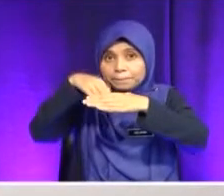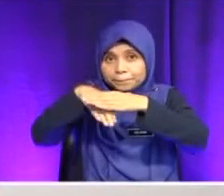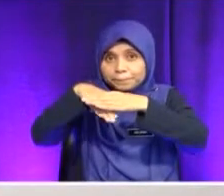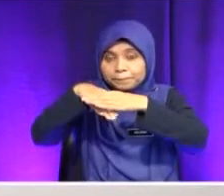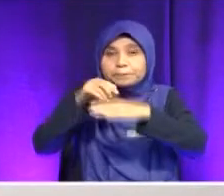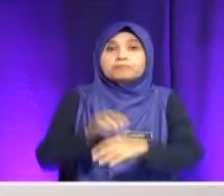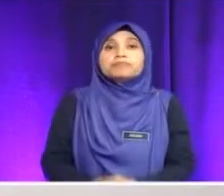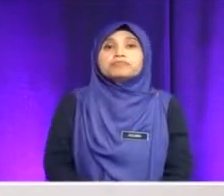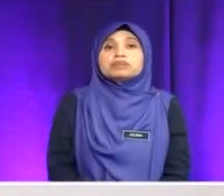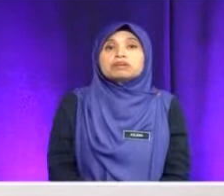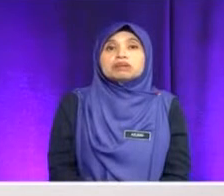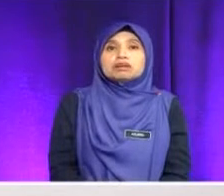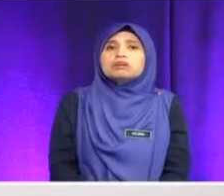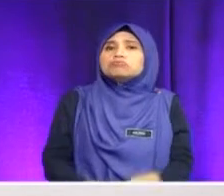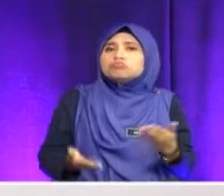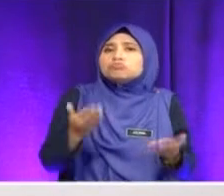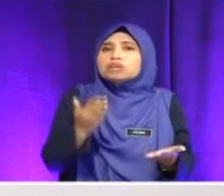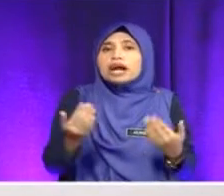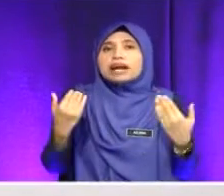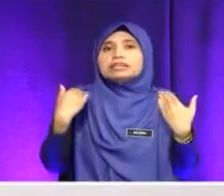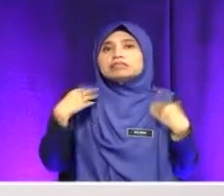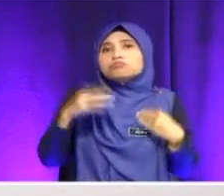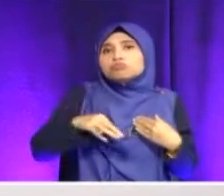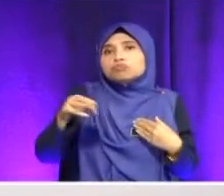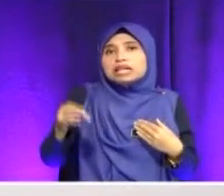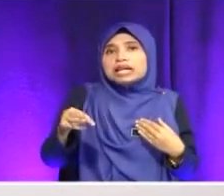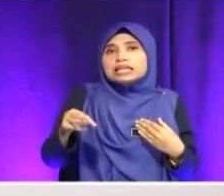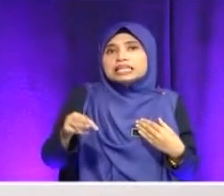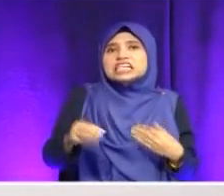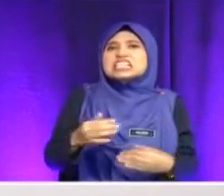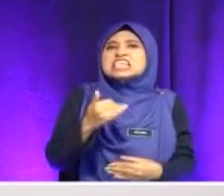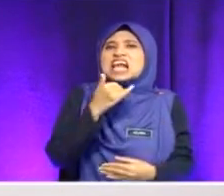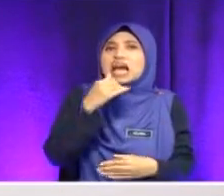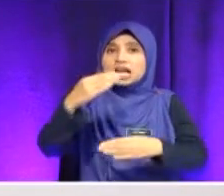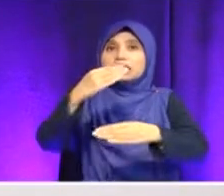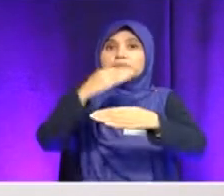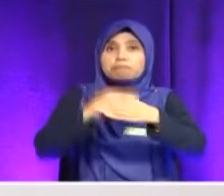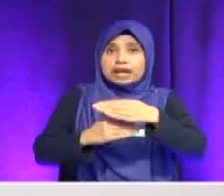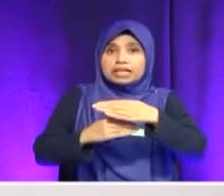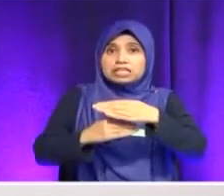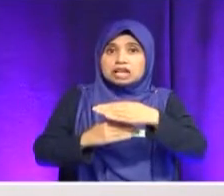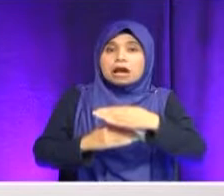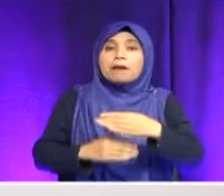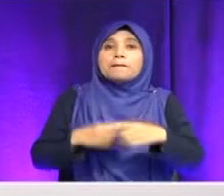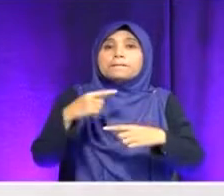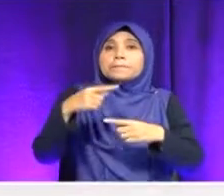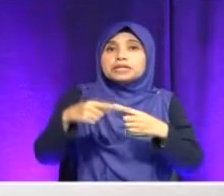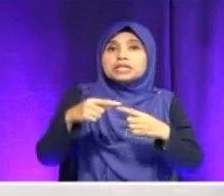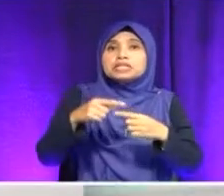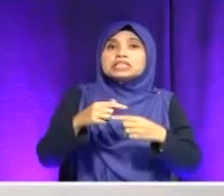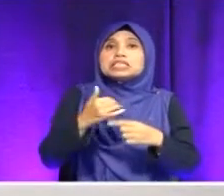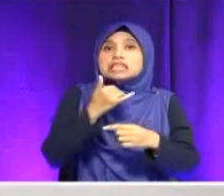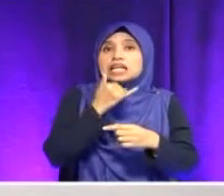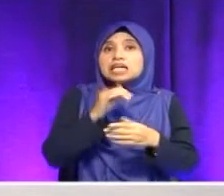oke Ada kadangkala setengah murid-murid di tersilap melipat ini masih nih kalipaten tuh jadi